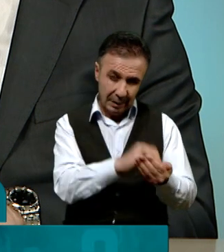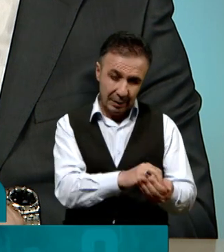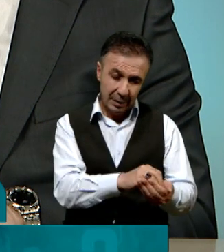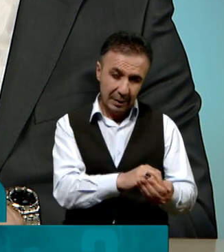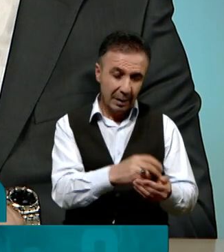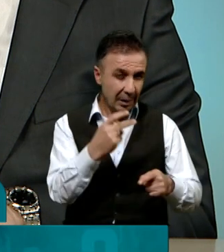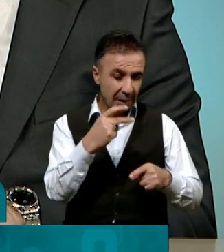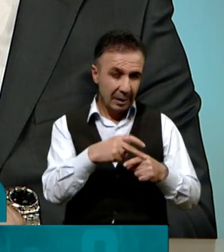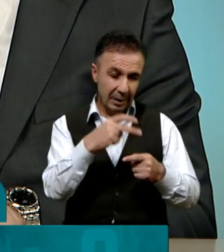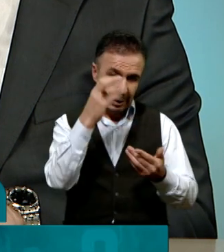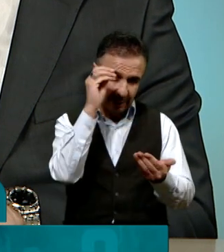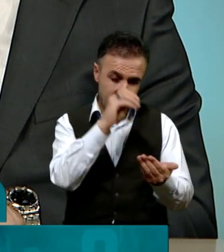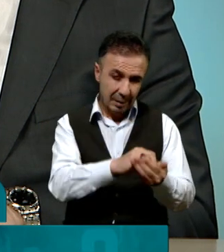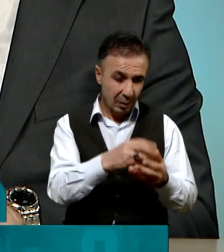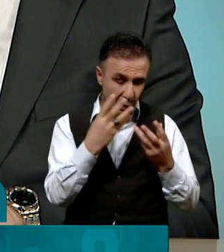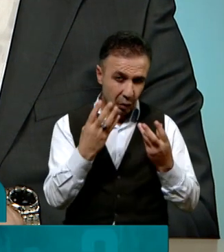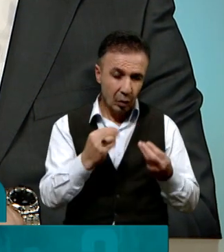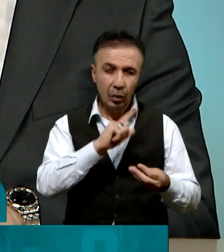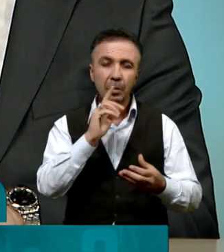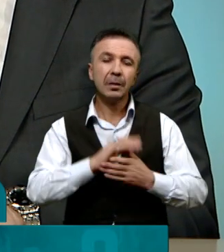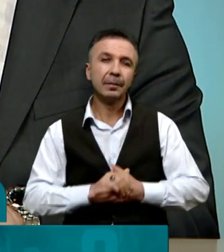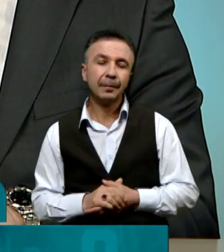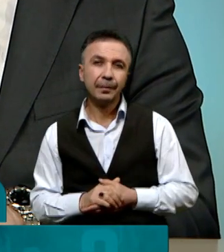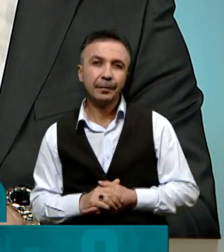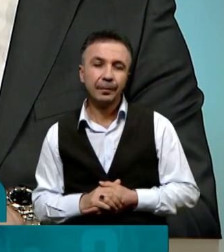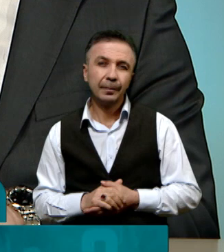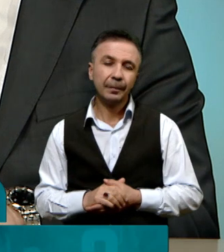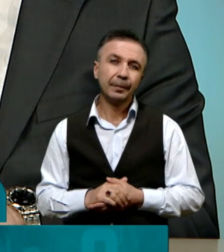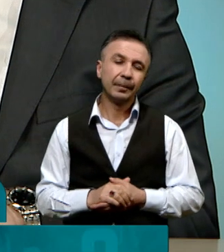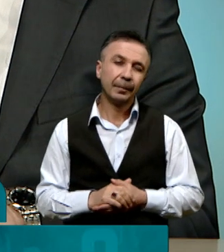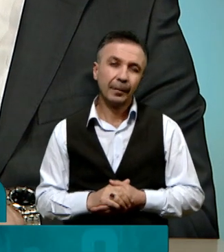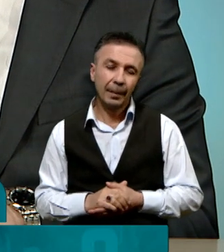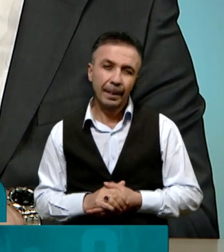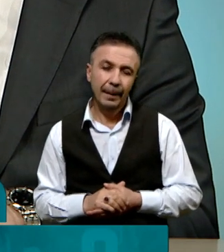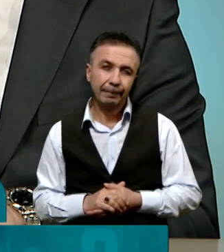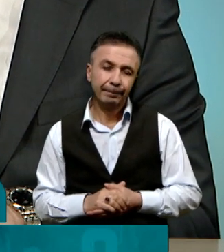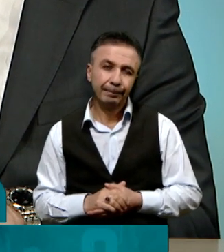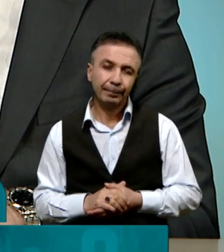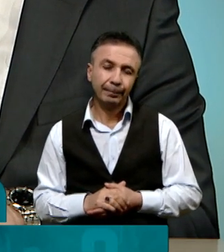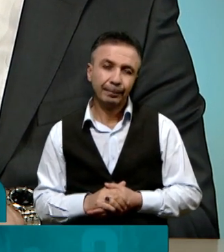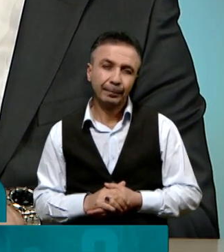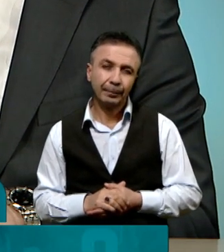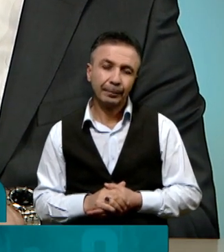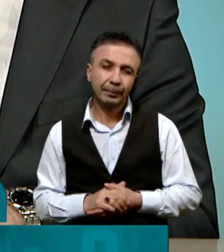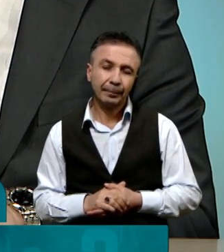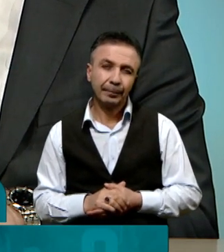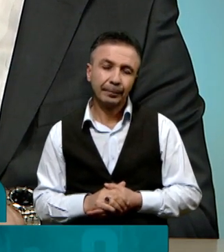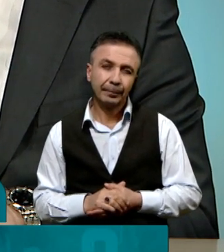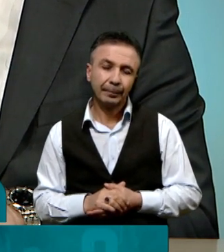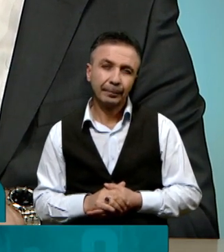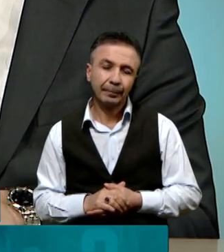Zekat vermeniz gerekir mi? Demek istedim. Zekat gerekiyor mu onlara? Peki soralım. Allah sizden razı olsun Emrah